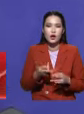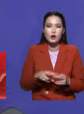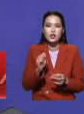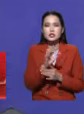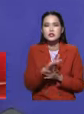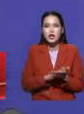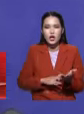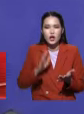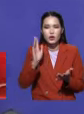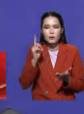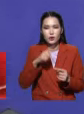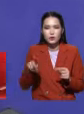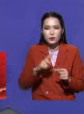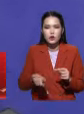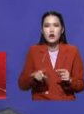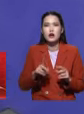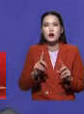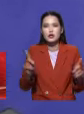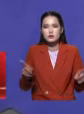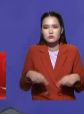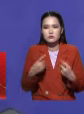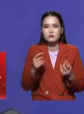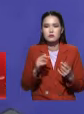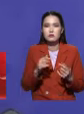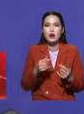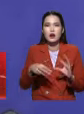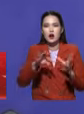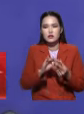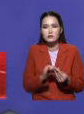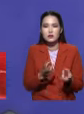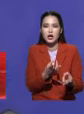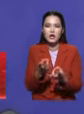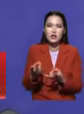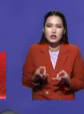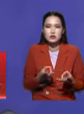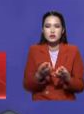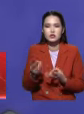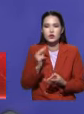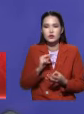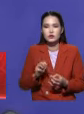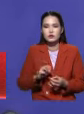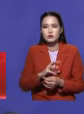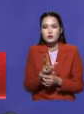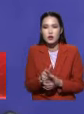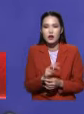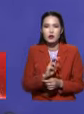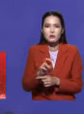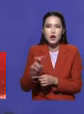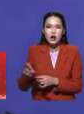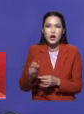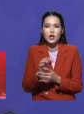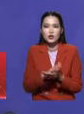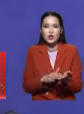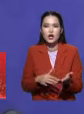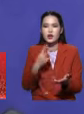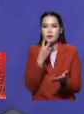жылда одан соң кері 25-ші жылға қарай жалпы Қызылорда облысы бойынша осы Қызылорда Жезқазған бағытын салындыққан